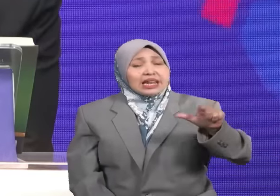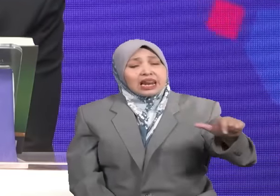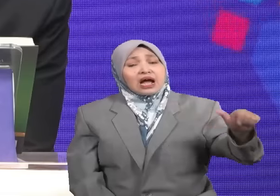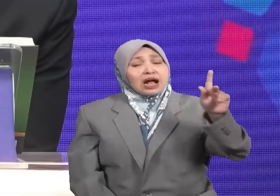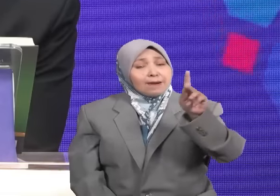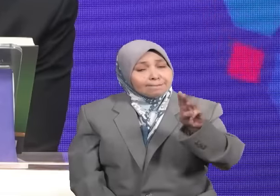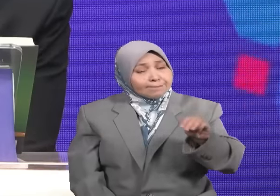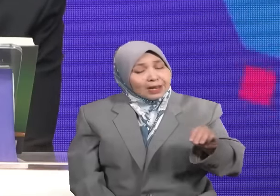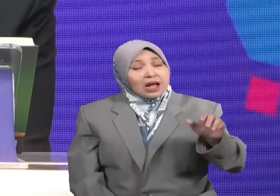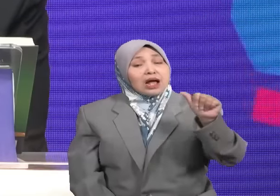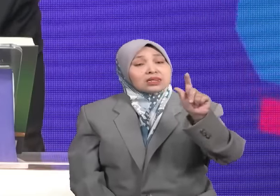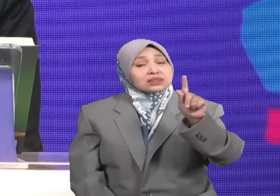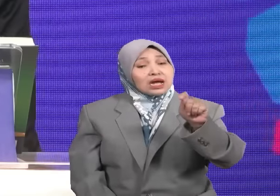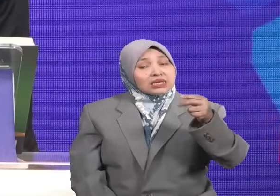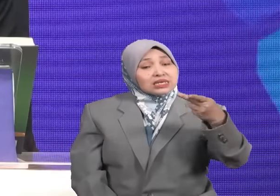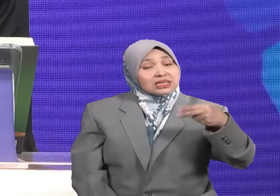Israel kam